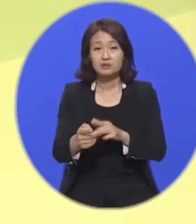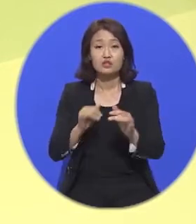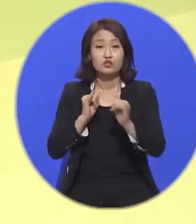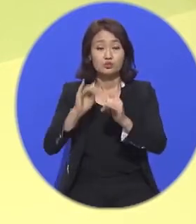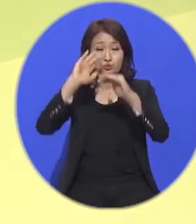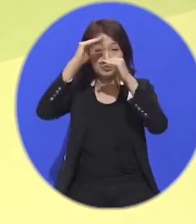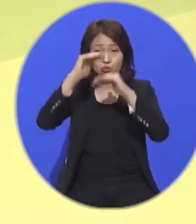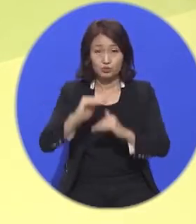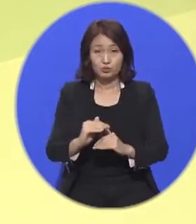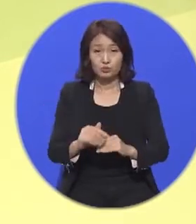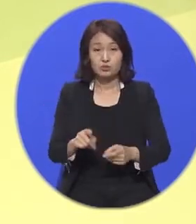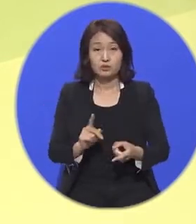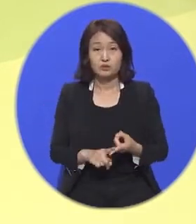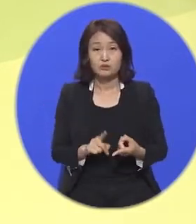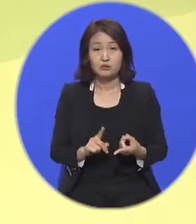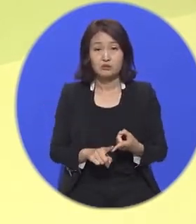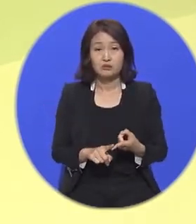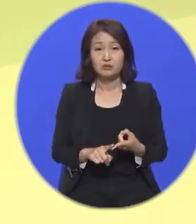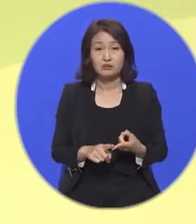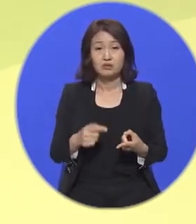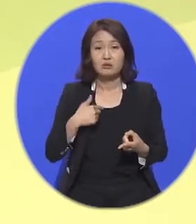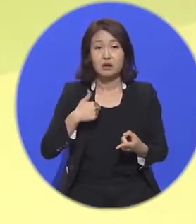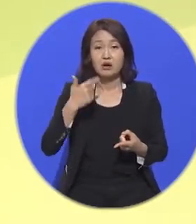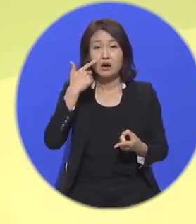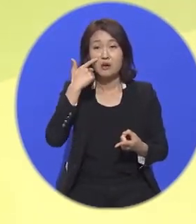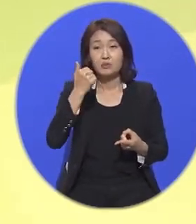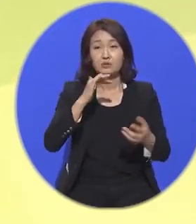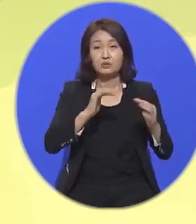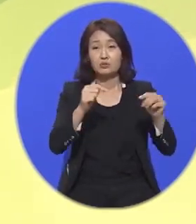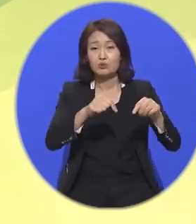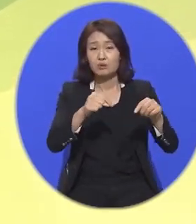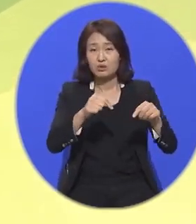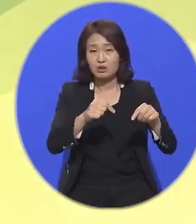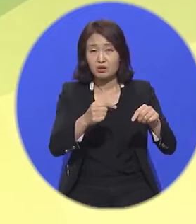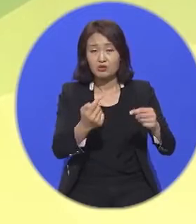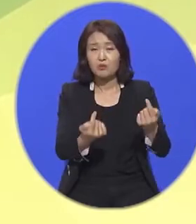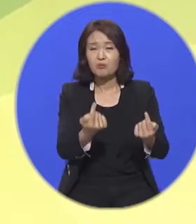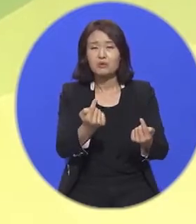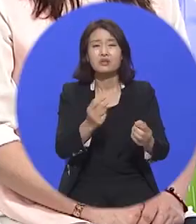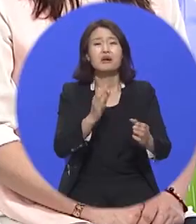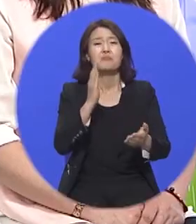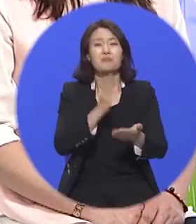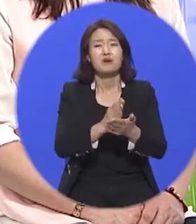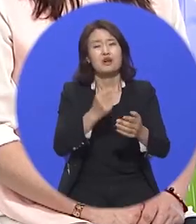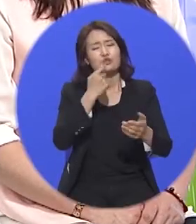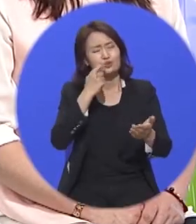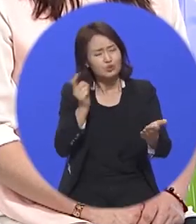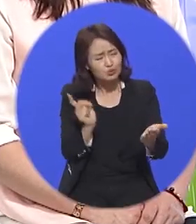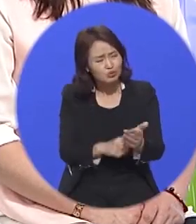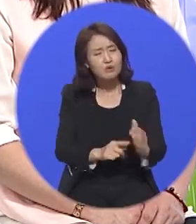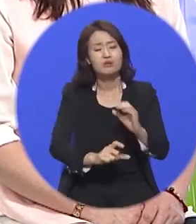내용이 우리 아버지하고 토론한 것보다 훨씬 쉬웠어.